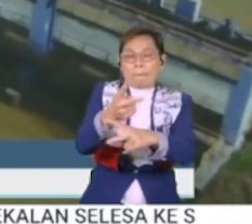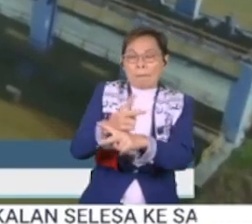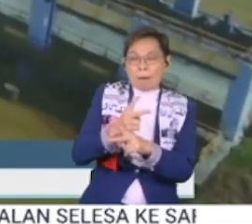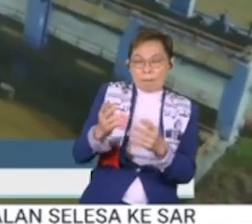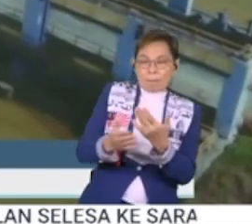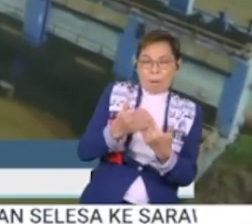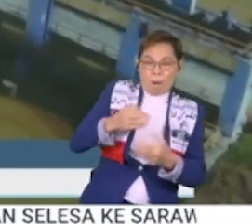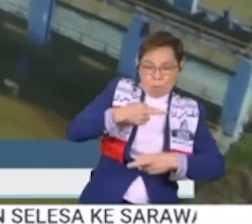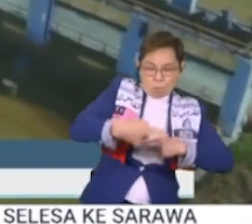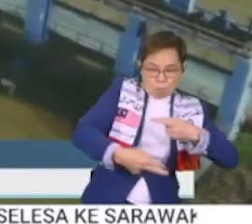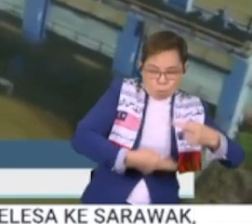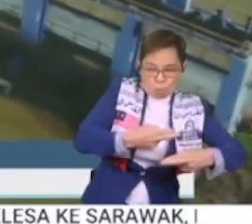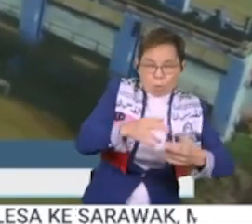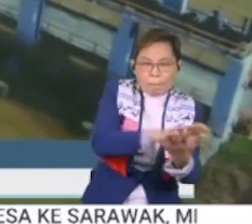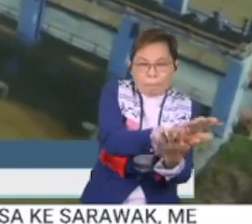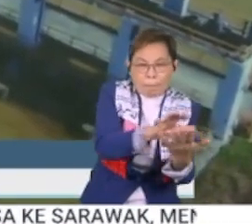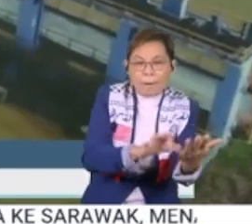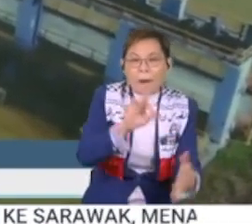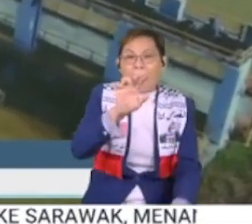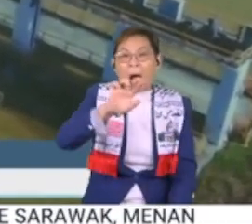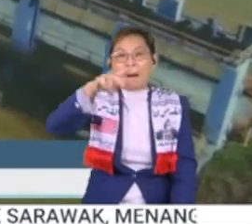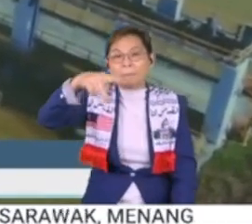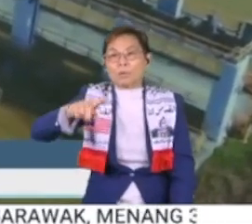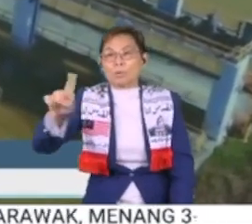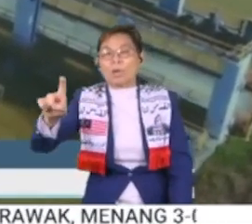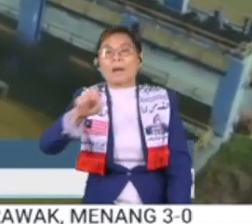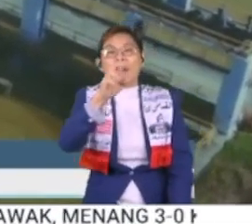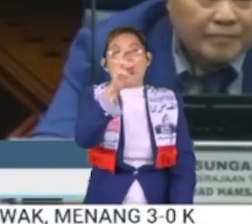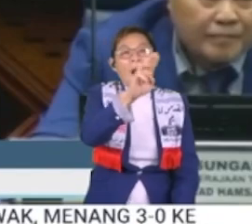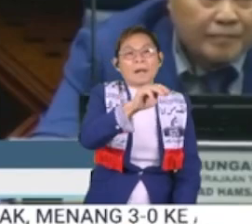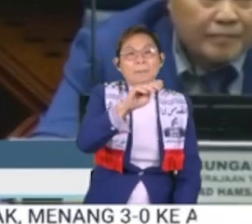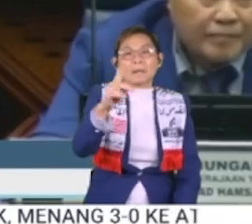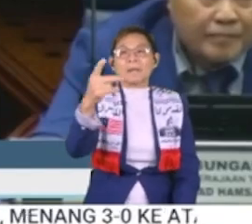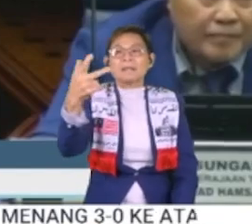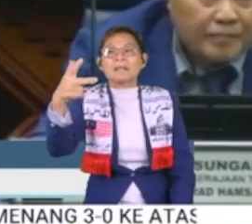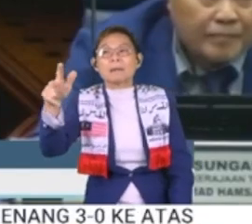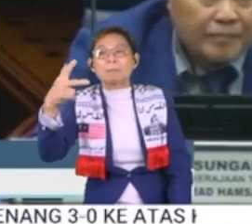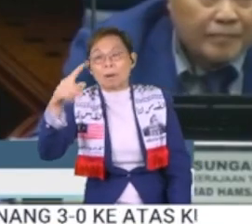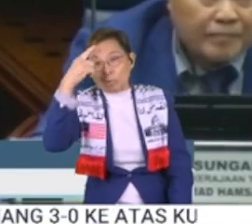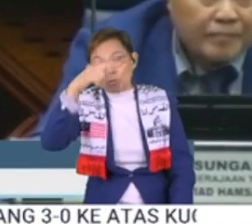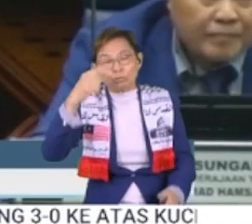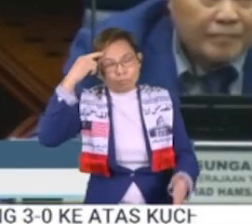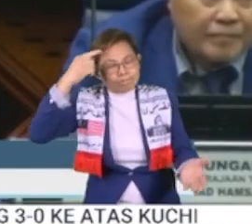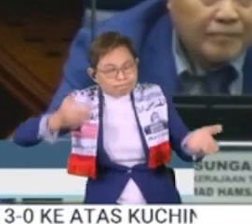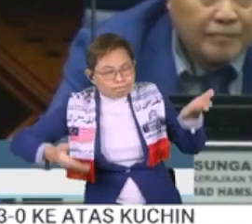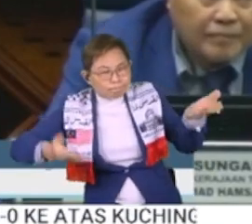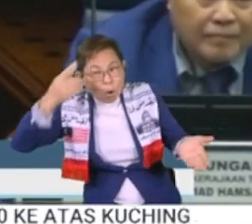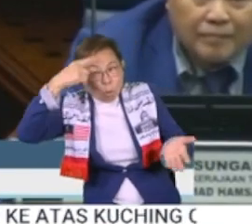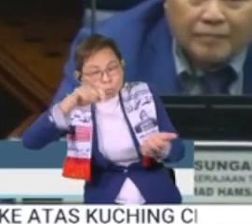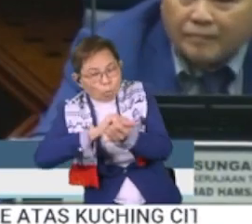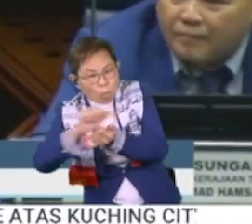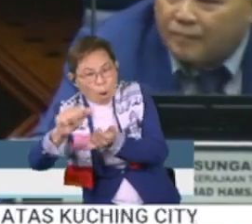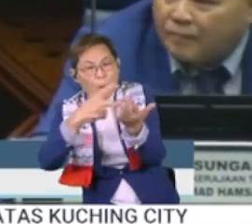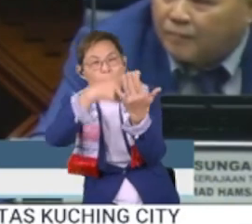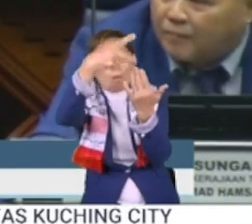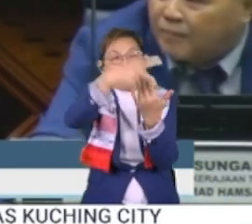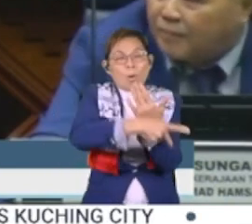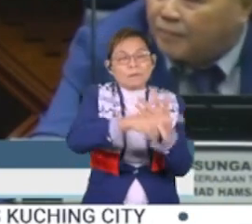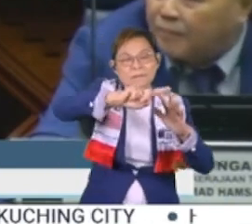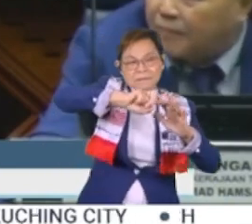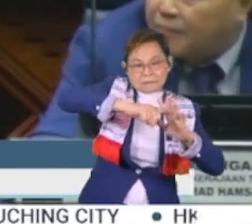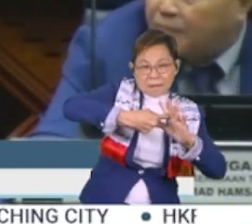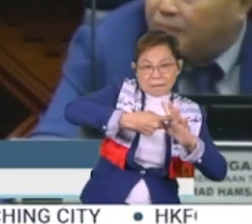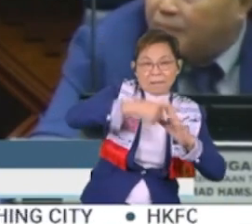persekutuan rolling plan Rp1 rmq 13 untuk pertimbangan kelulusan projek ini dilaksanakan pada